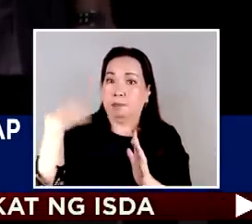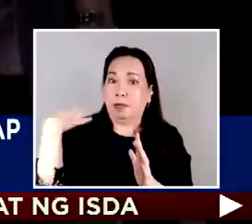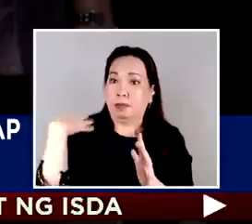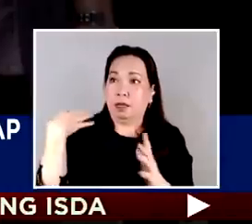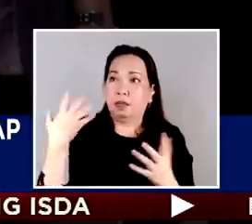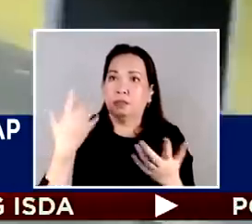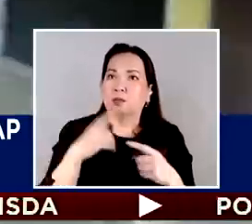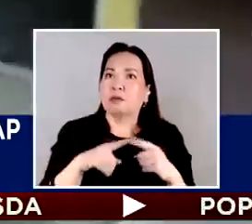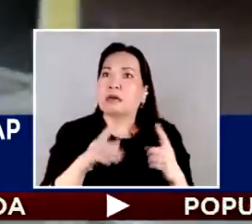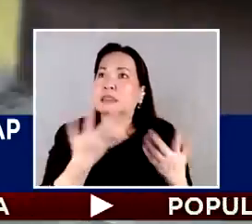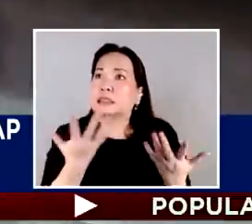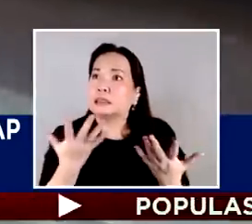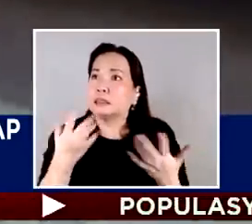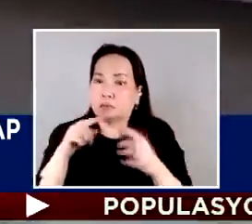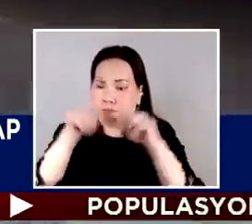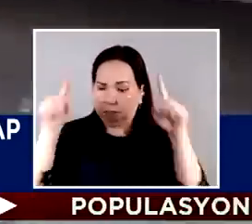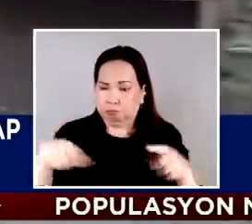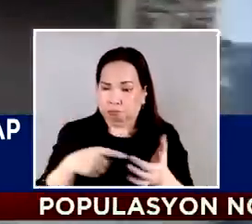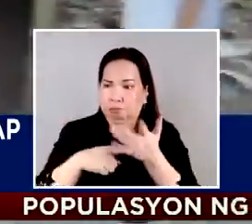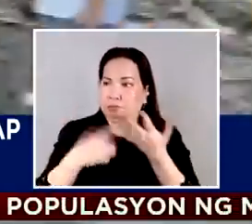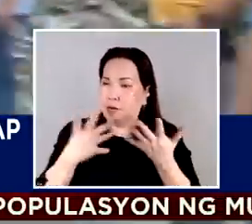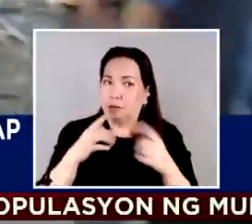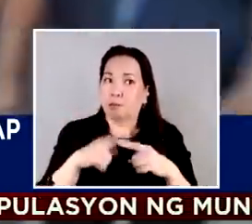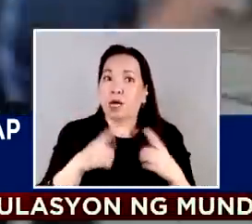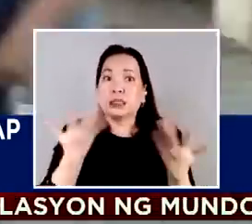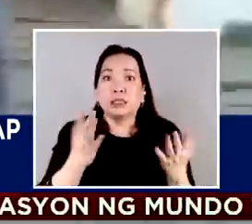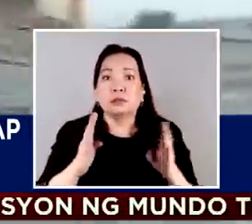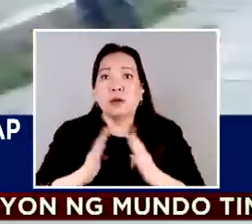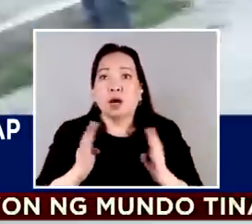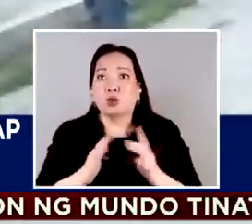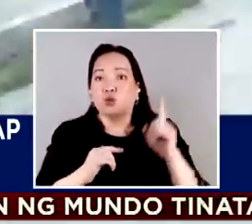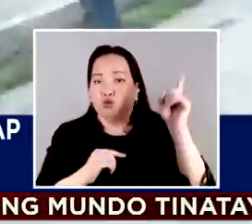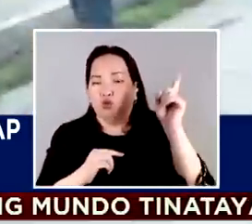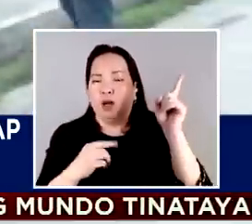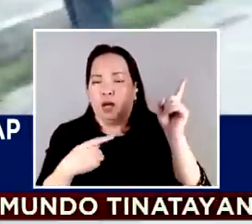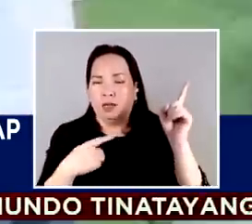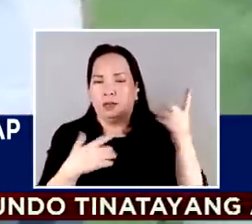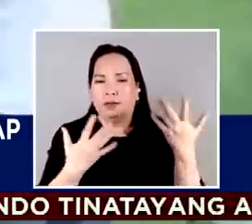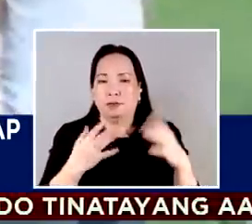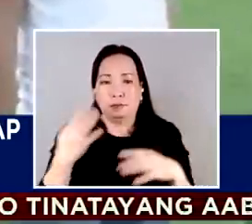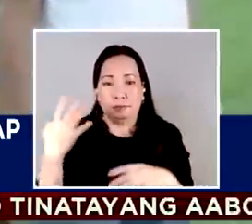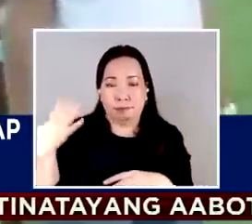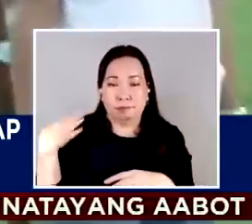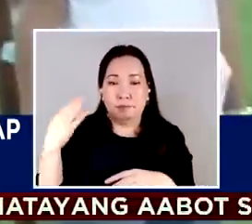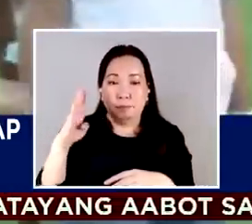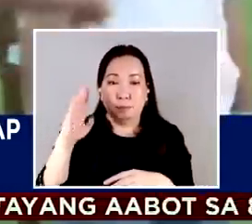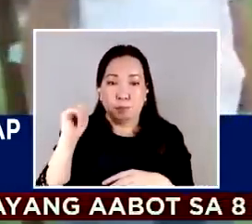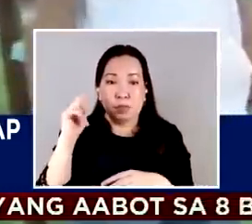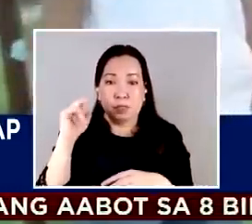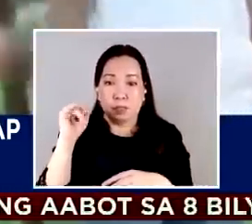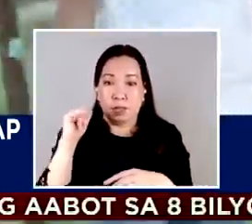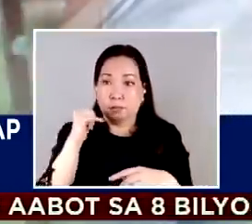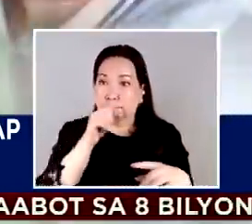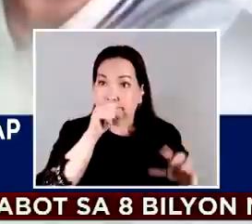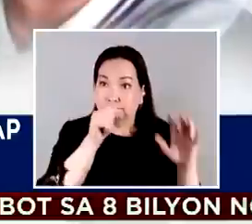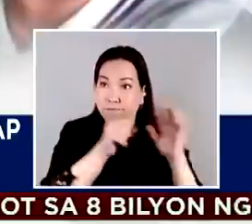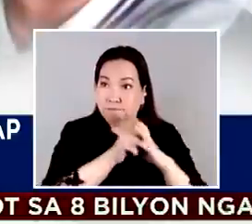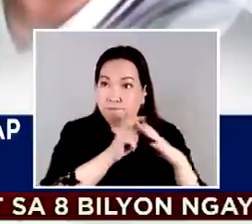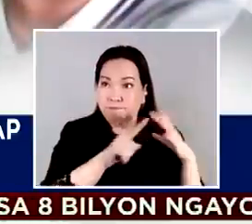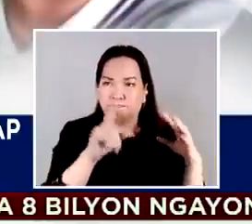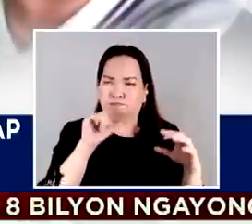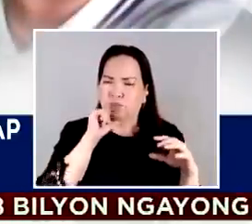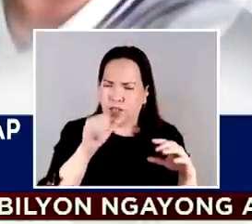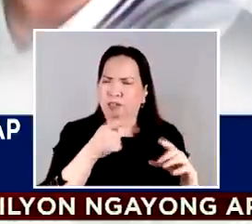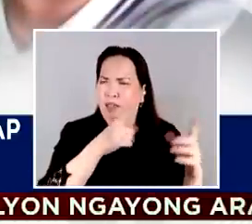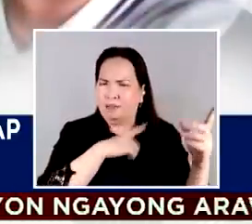kanyang kliyente. Pero hindi umano nagtatago si Bantag at handang sumagot sa mga alegasyon laban sa kanya. We will